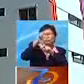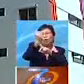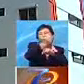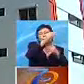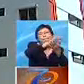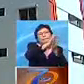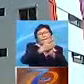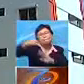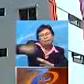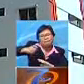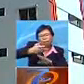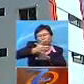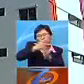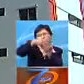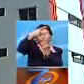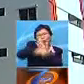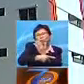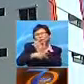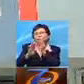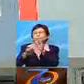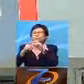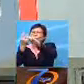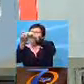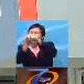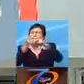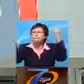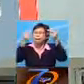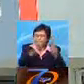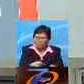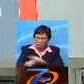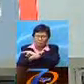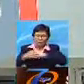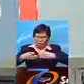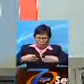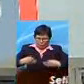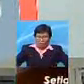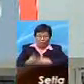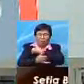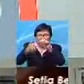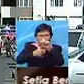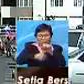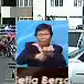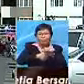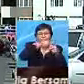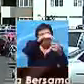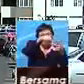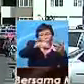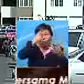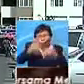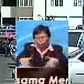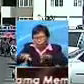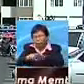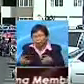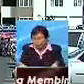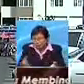menjadi mandatori sebelum projek dibangunkan. Menerusi Majlis Perancangan Fizikal Negara, setiap sudut bagi kepentingan penduduk